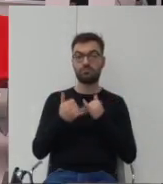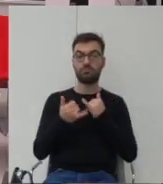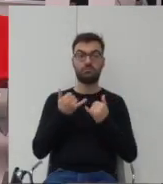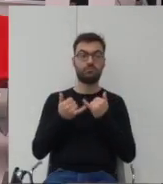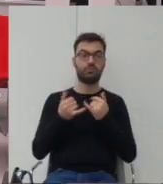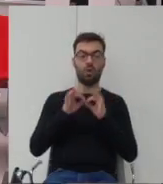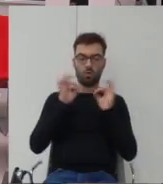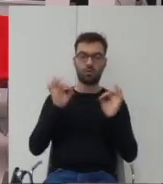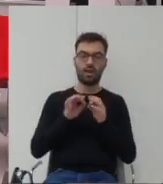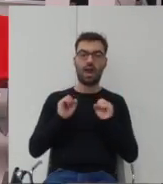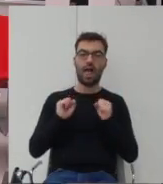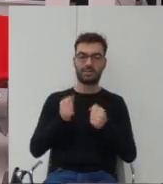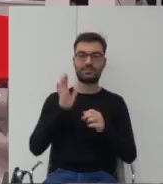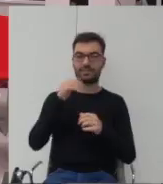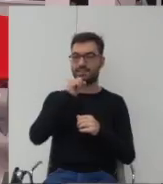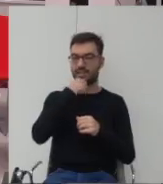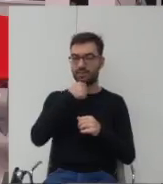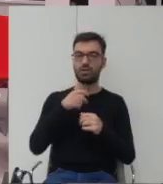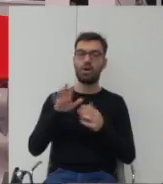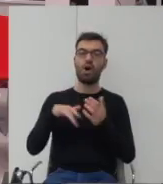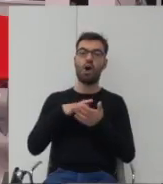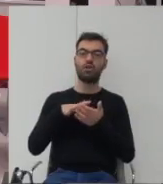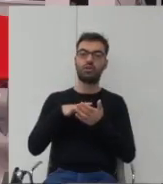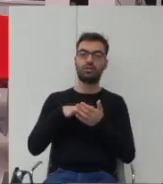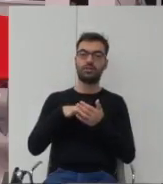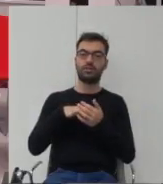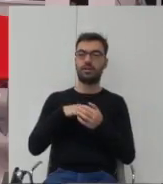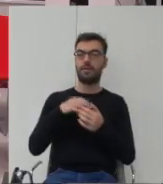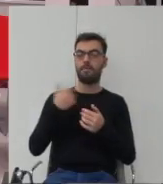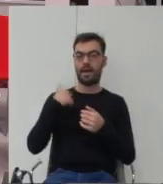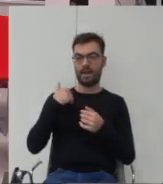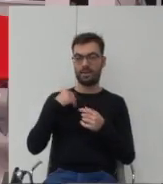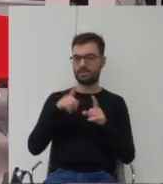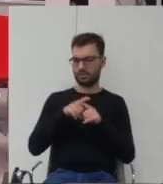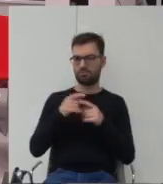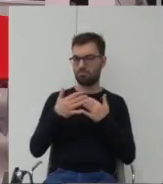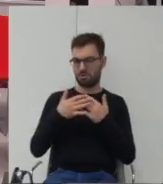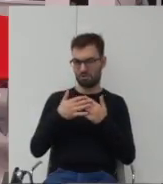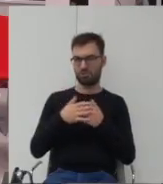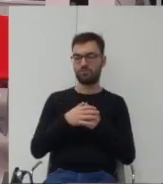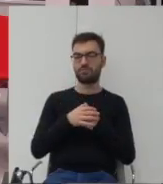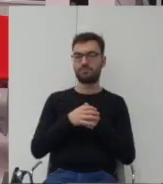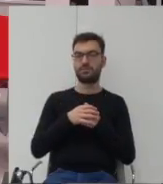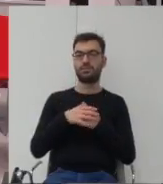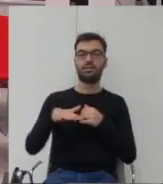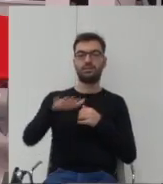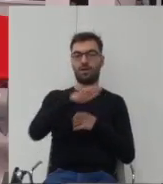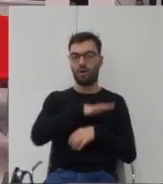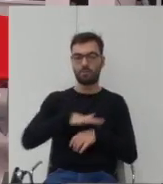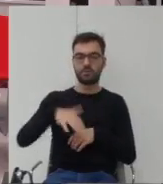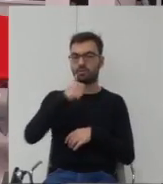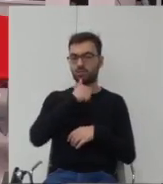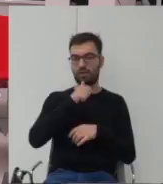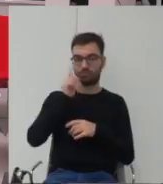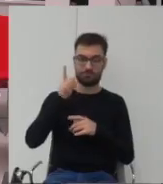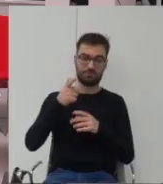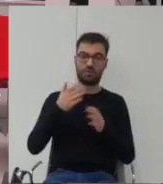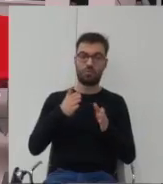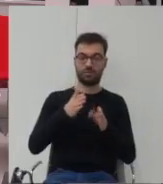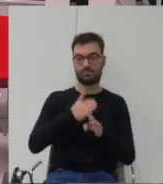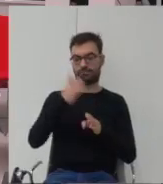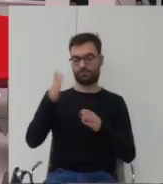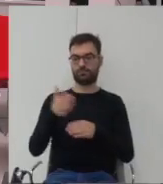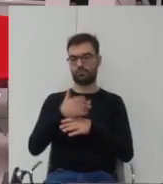jeśli chodzi w ogóle o aktywizację nawet seniorów, to ośrodek bielański Start Meta też zupełnie nieopodal. Tereny zielone praktycznie po